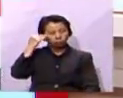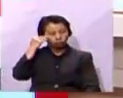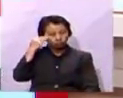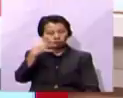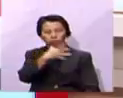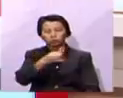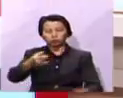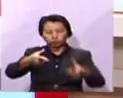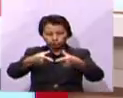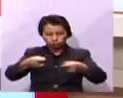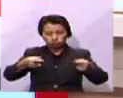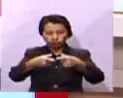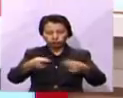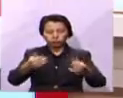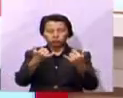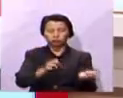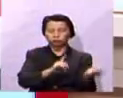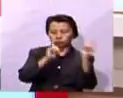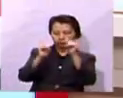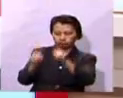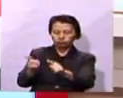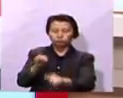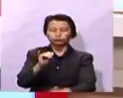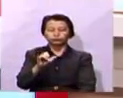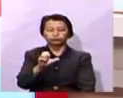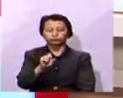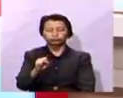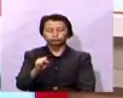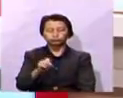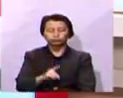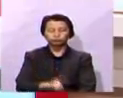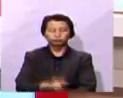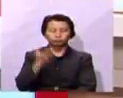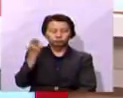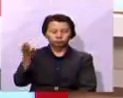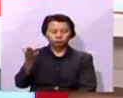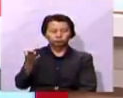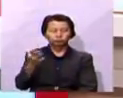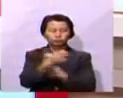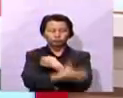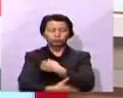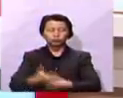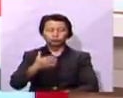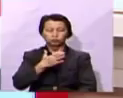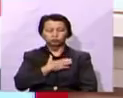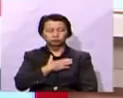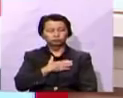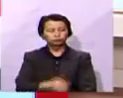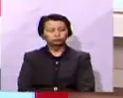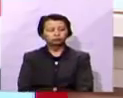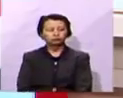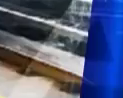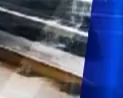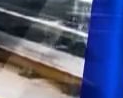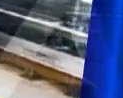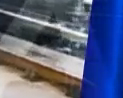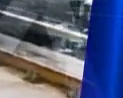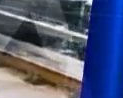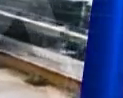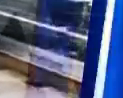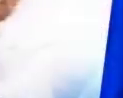dan Jepun. Butirannya bersama-sama Is Wadiman Syamsuddin dalam segmen Negaraku.